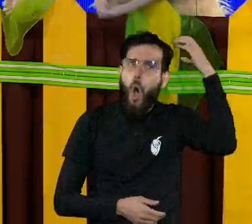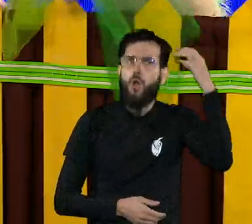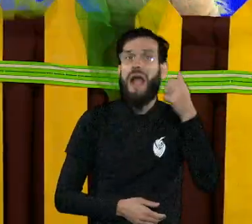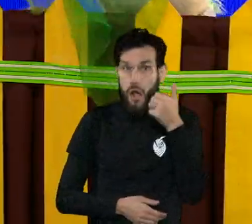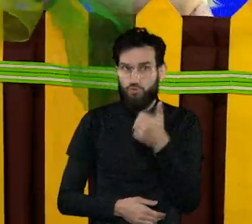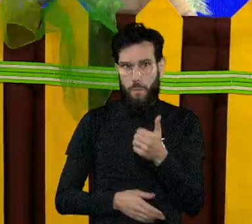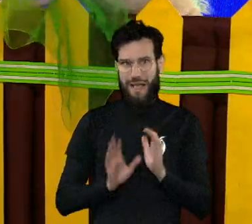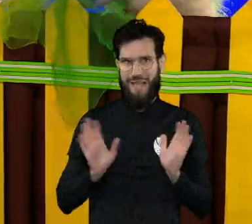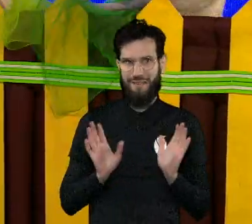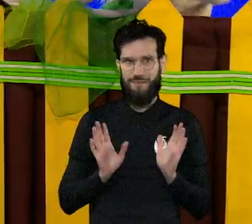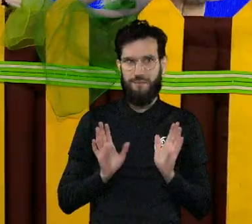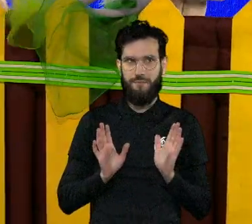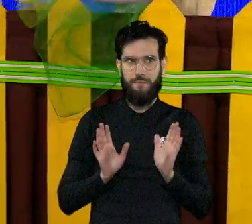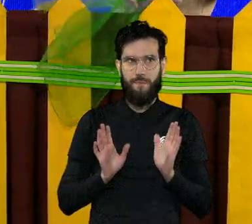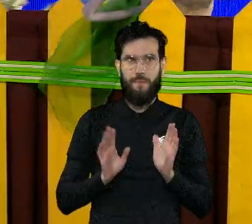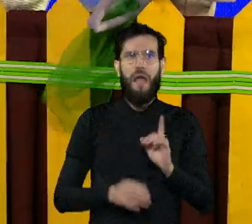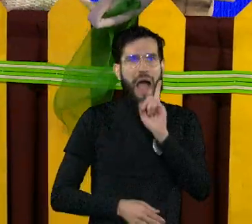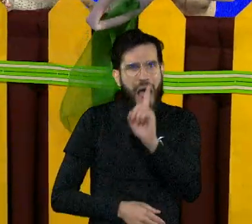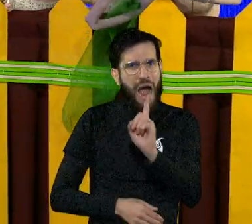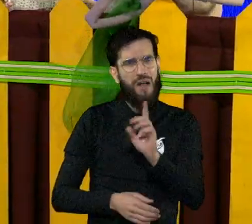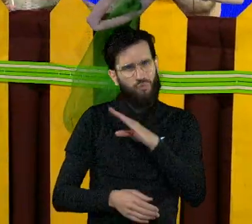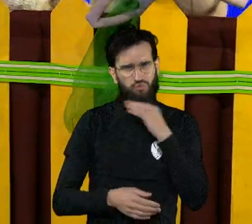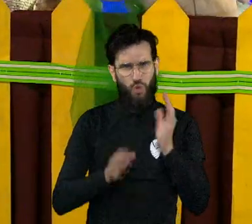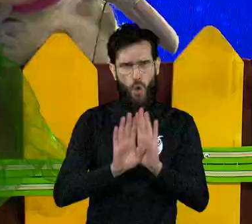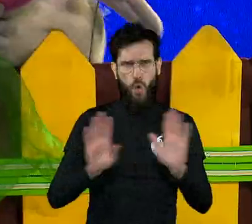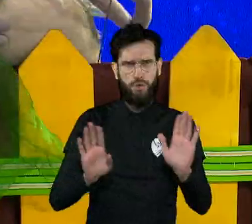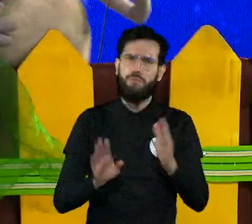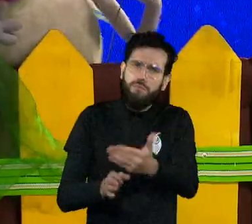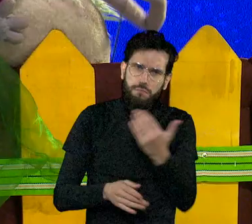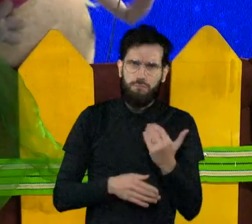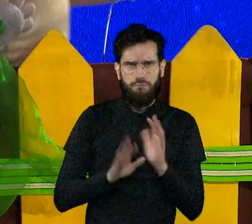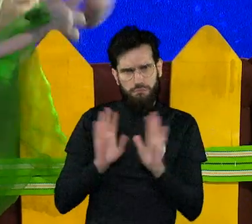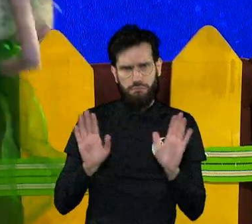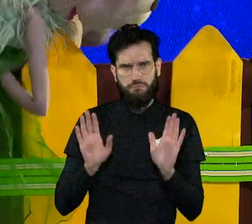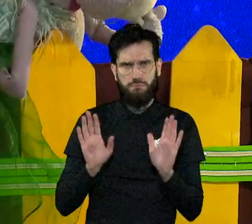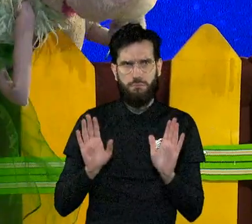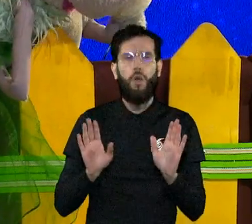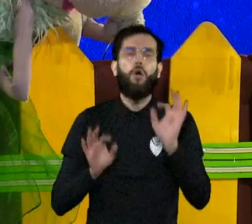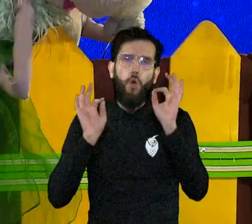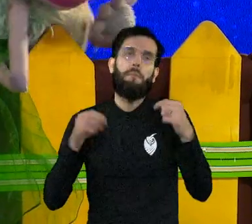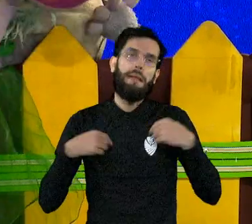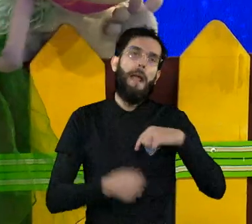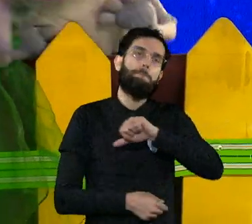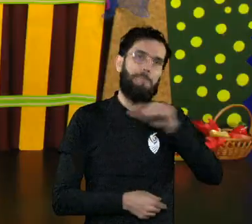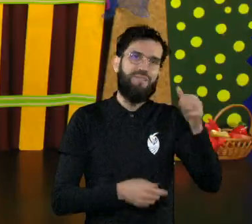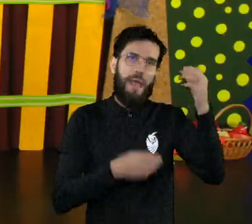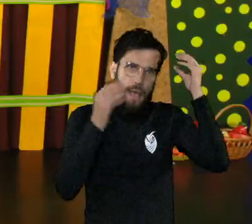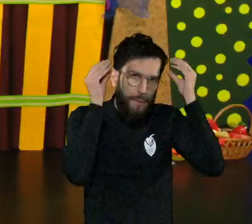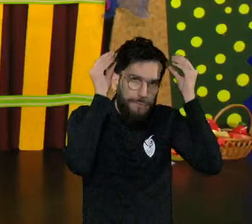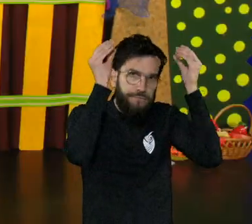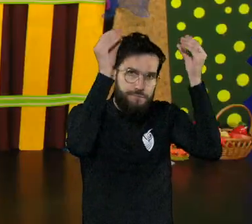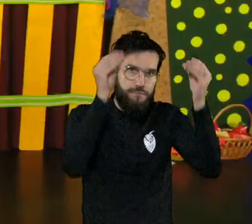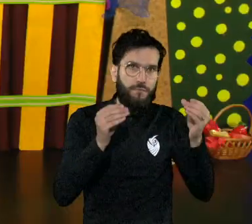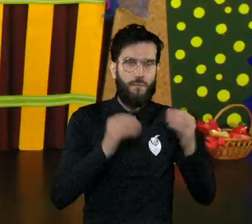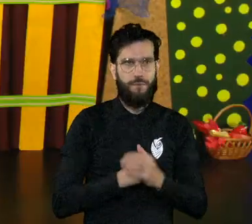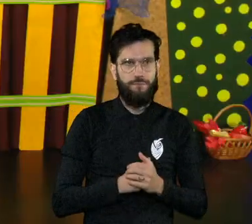super. A to je sice pravda, ale už je toho dosť. Poď, Murko, poď. No, dobre, tak idem prvá. Murko.